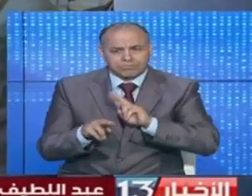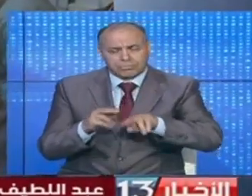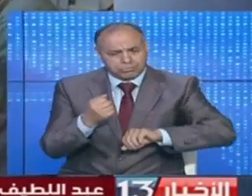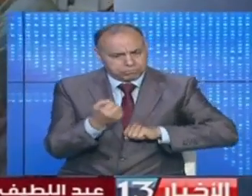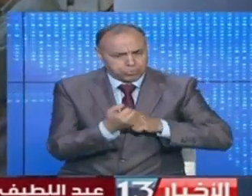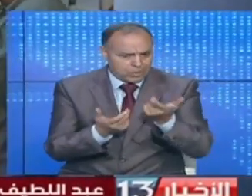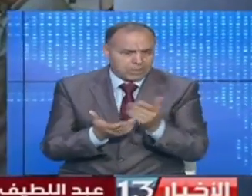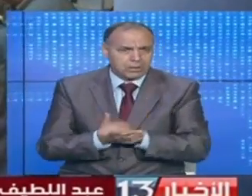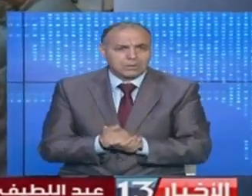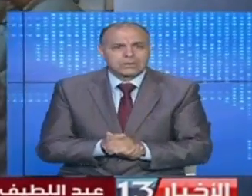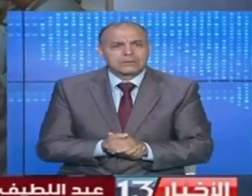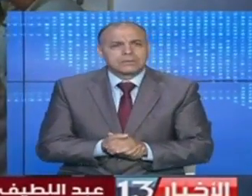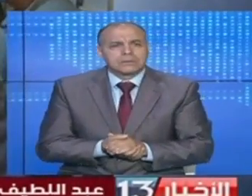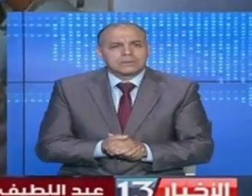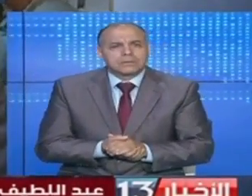ودعمه